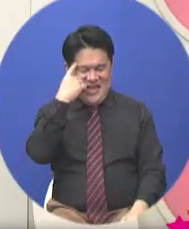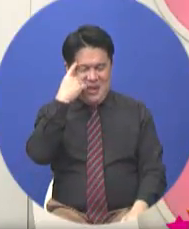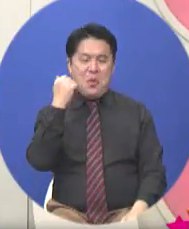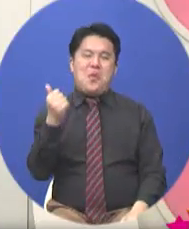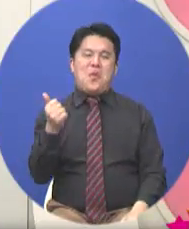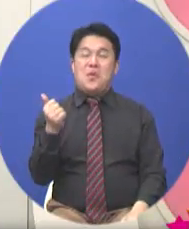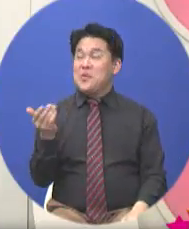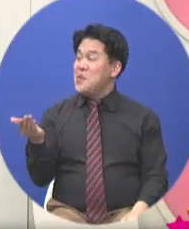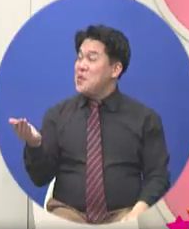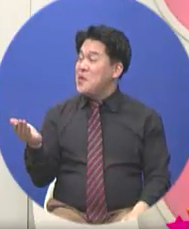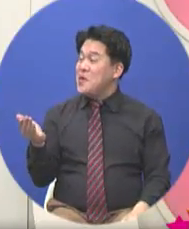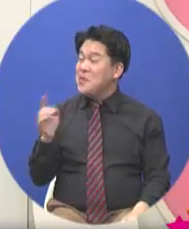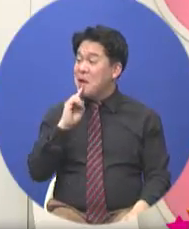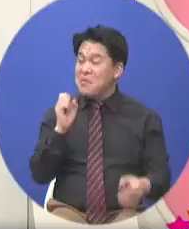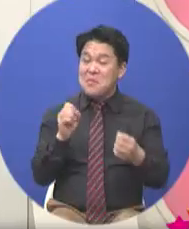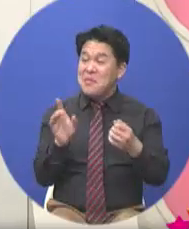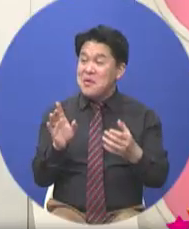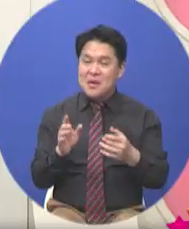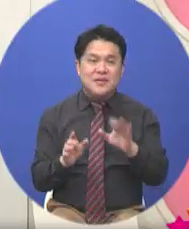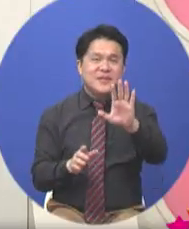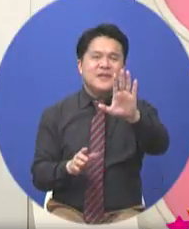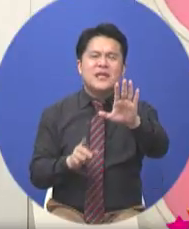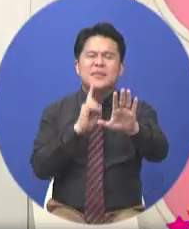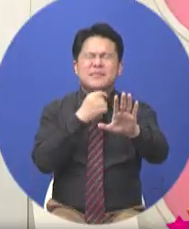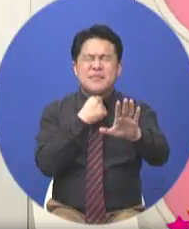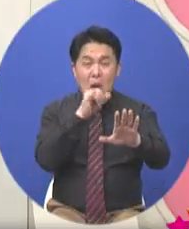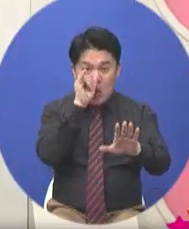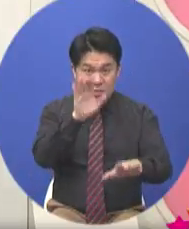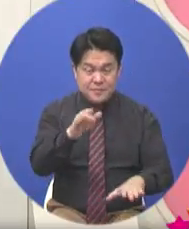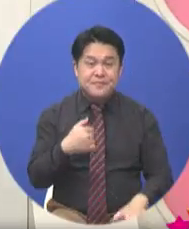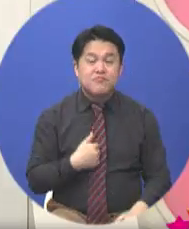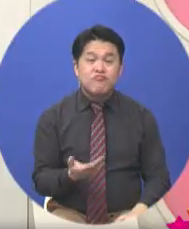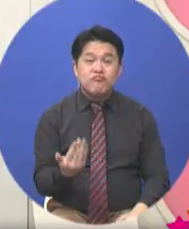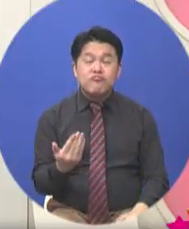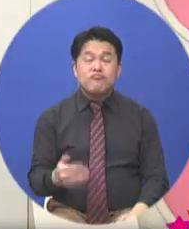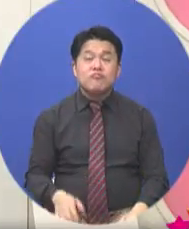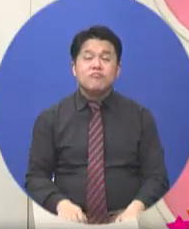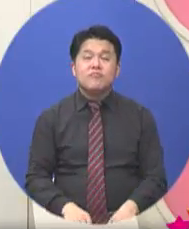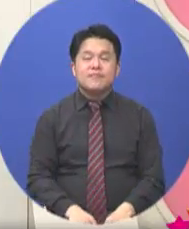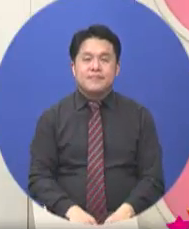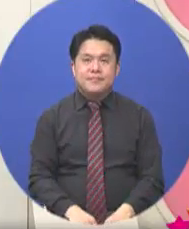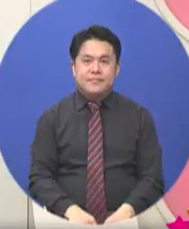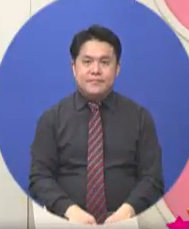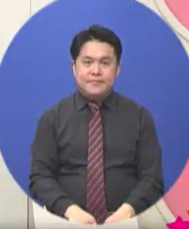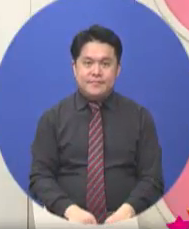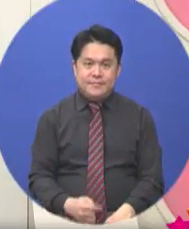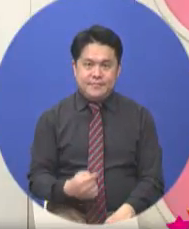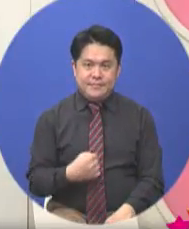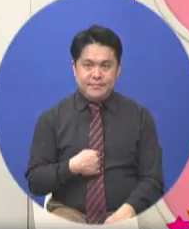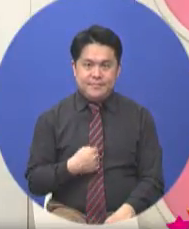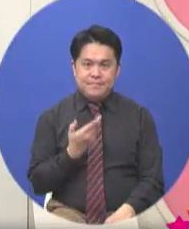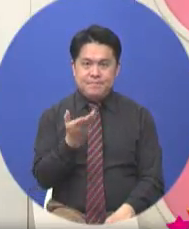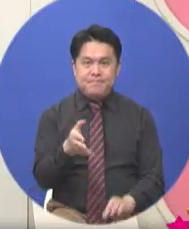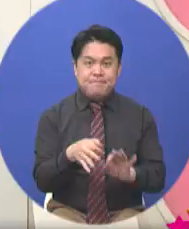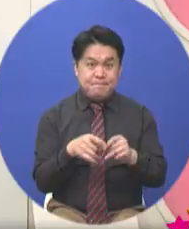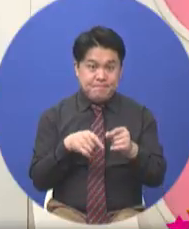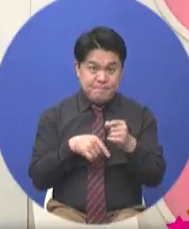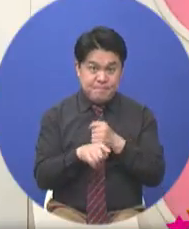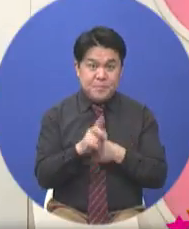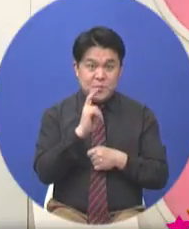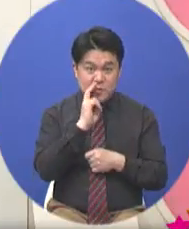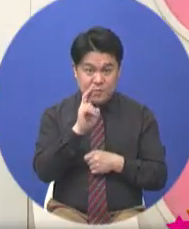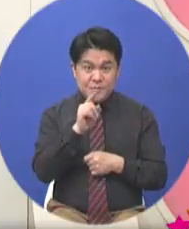봅니다. 유다은 씨 특별히 뭐 아니 할 말이 더 있는데. 네네네네네. 예, 말씀하세요. 제가 이 당신의 의미를